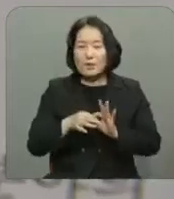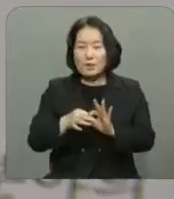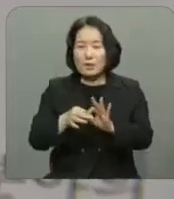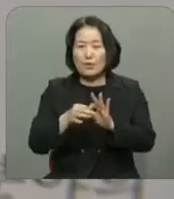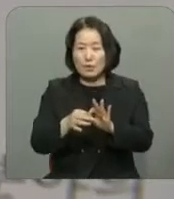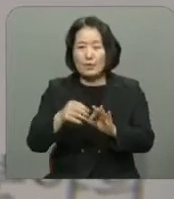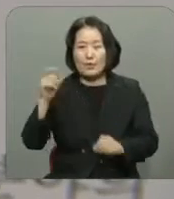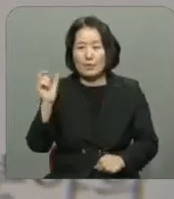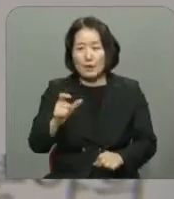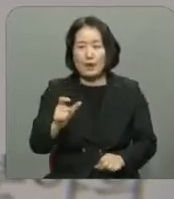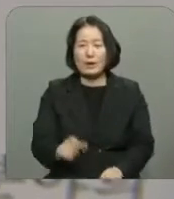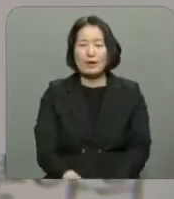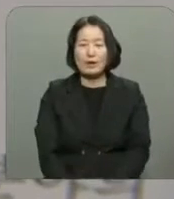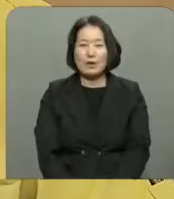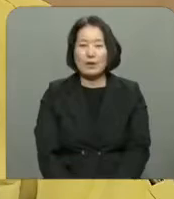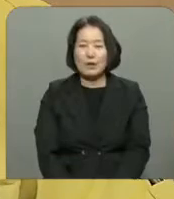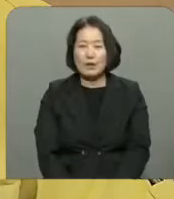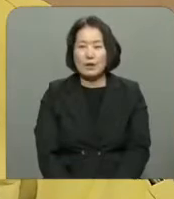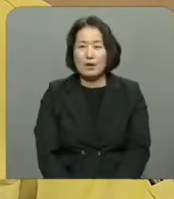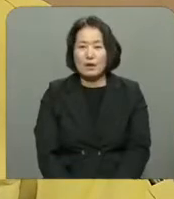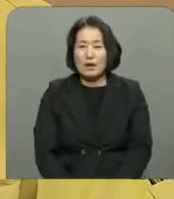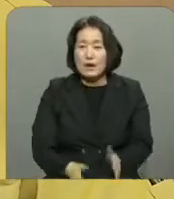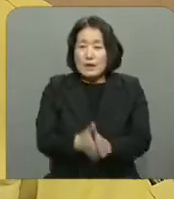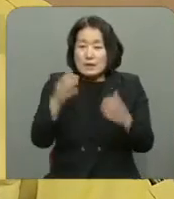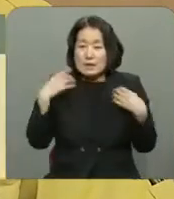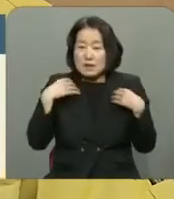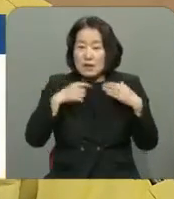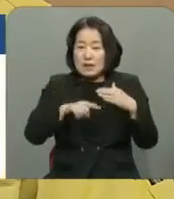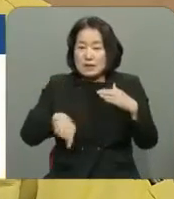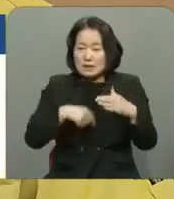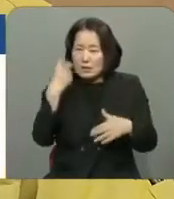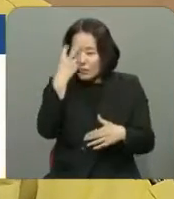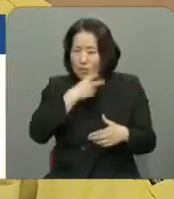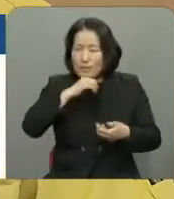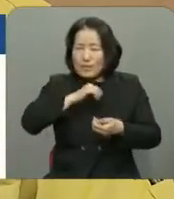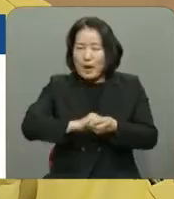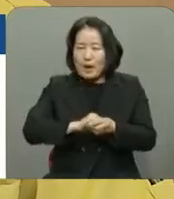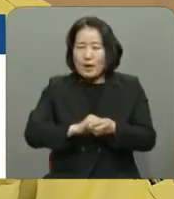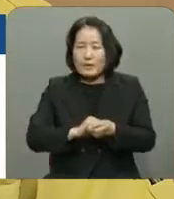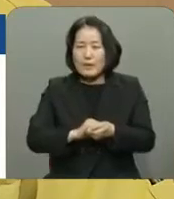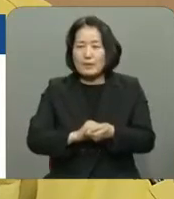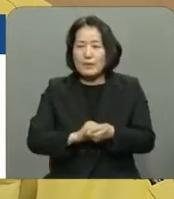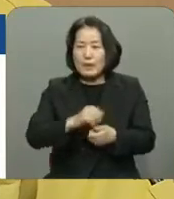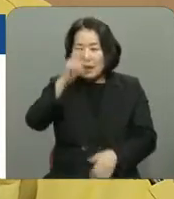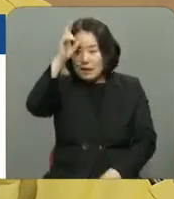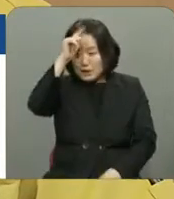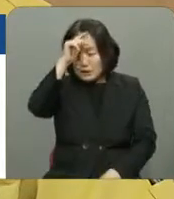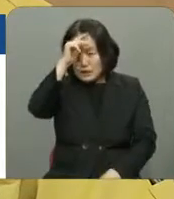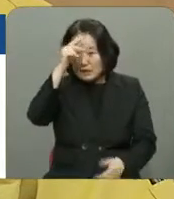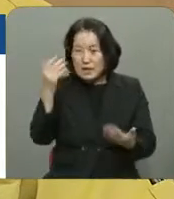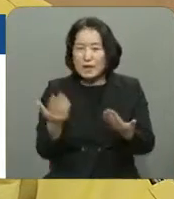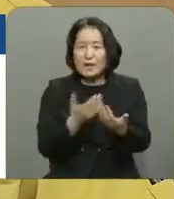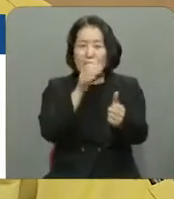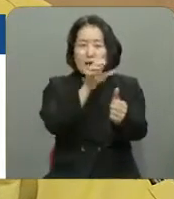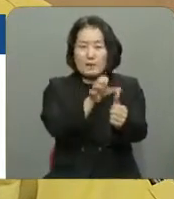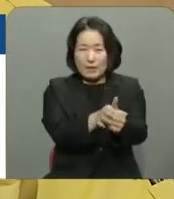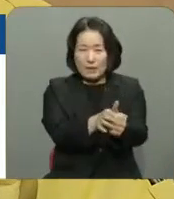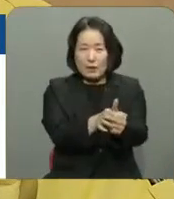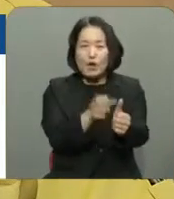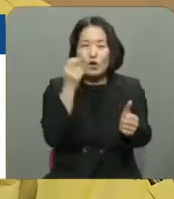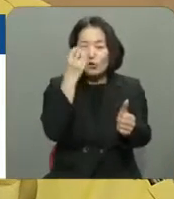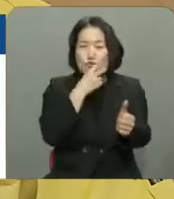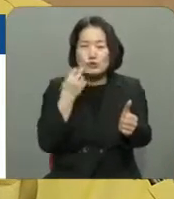강화합니다 굉장히 강해서 이제 할 수 있는 범위가 한정돼 다 보니까 내부 사법기관에 전이 요청에서 그렇게 사회